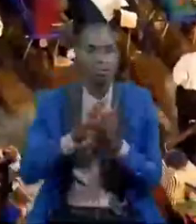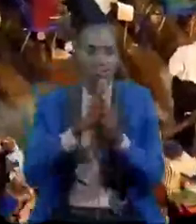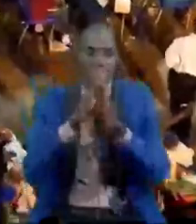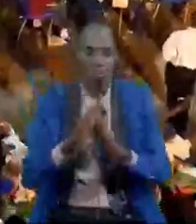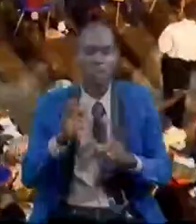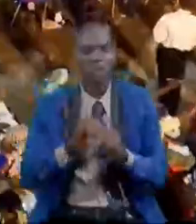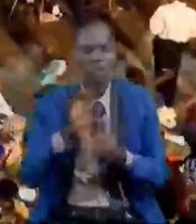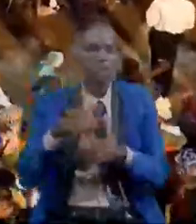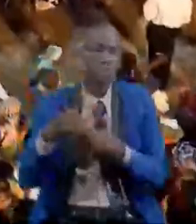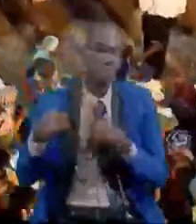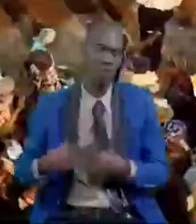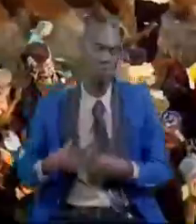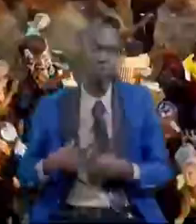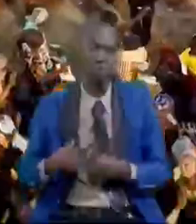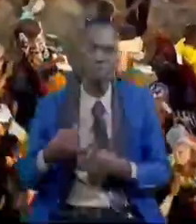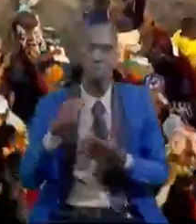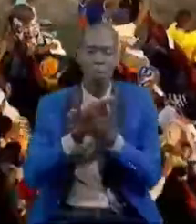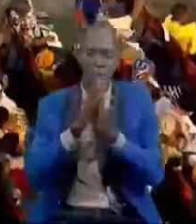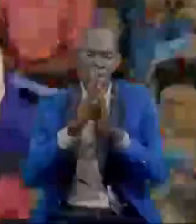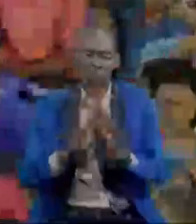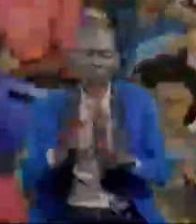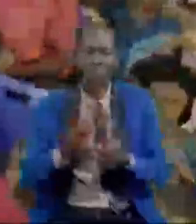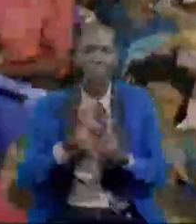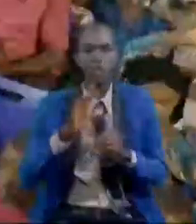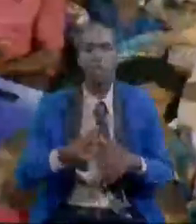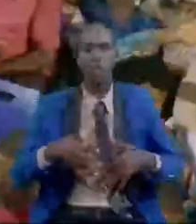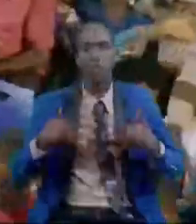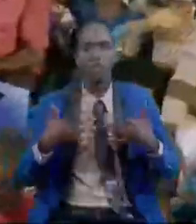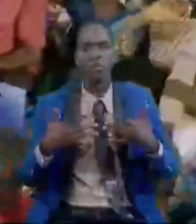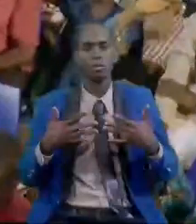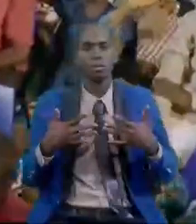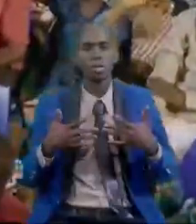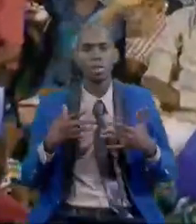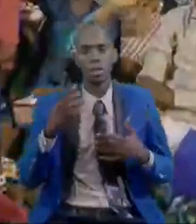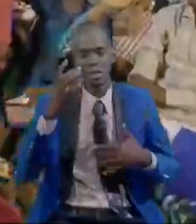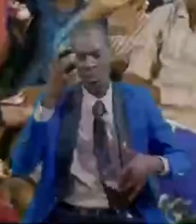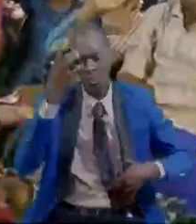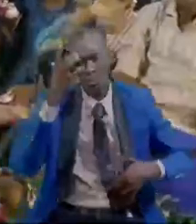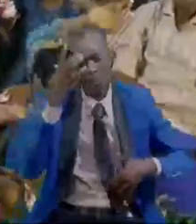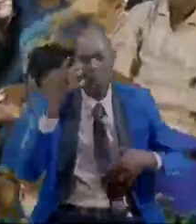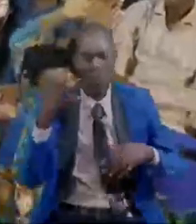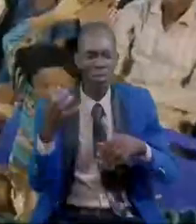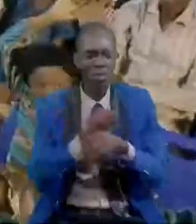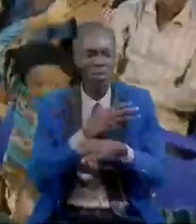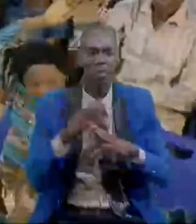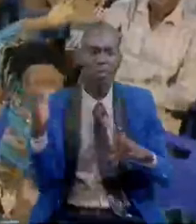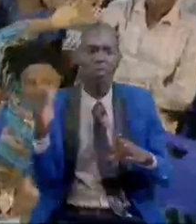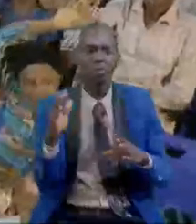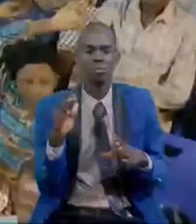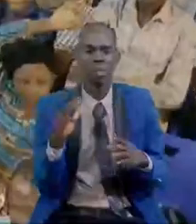La paix dans ton cœur. La paix dans votre vie. Maladie est partie.